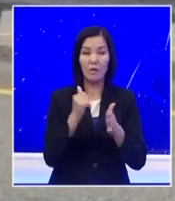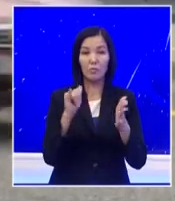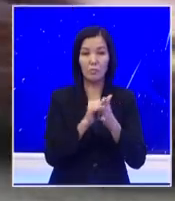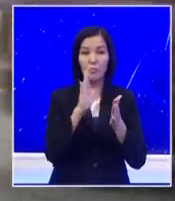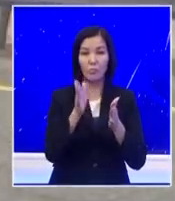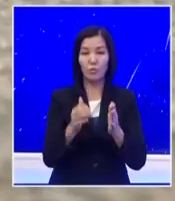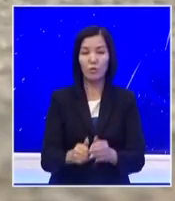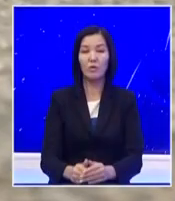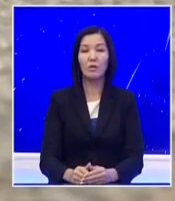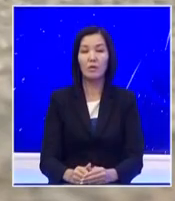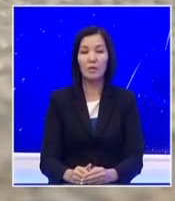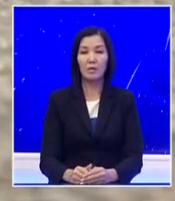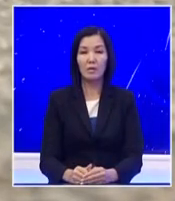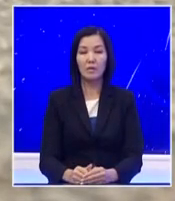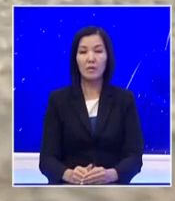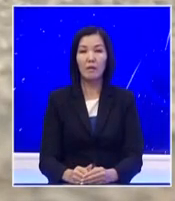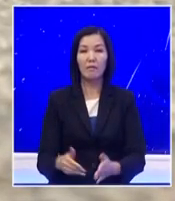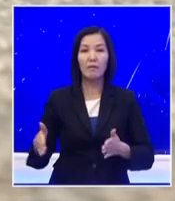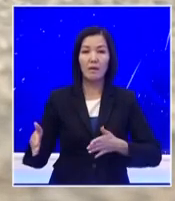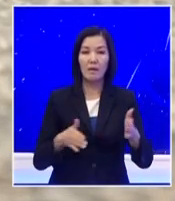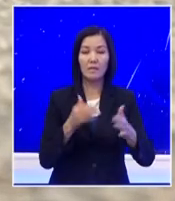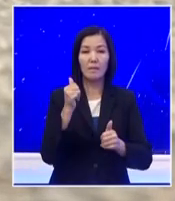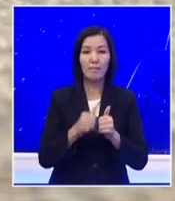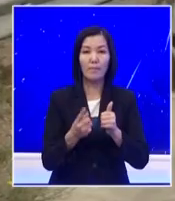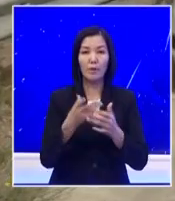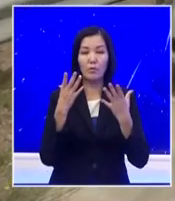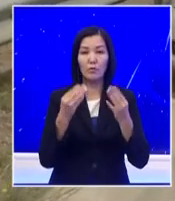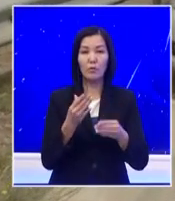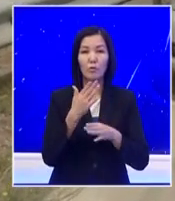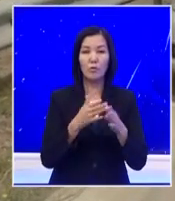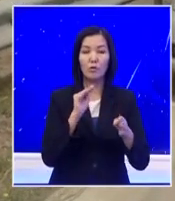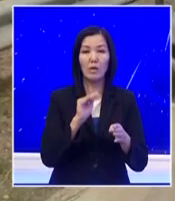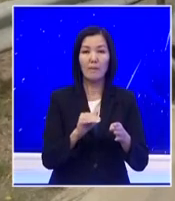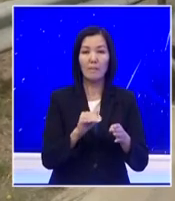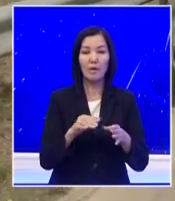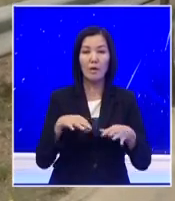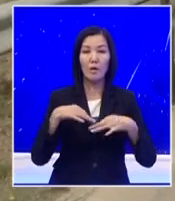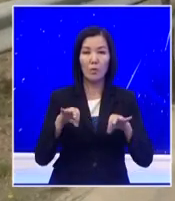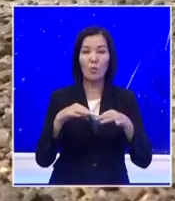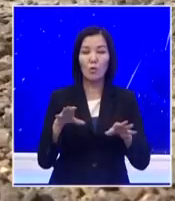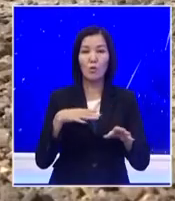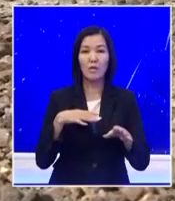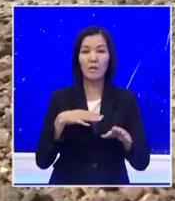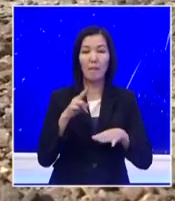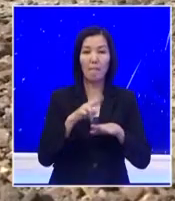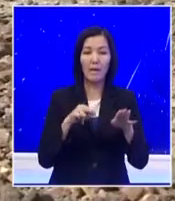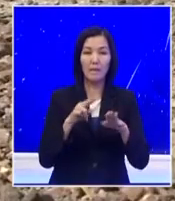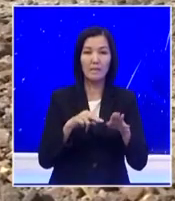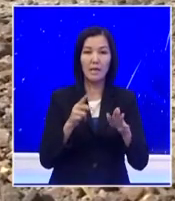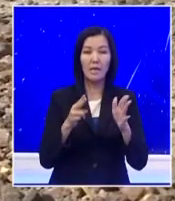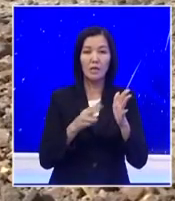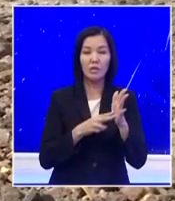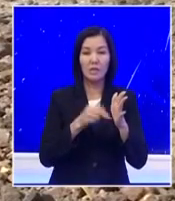қоямыз. Осы трассамен күн сайын 4,5 мыңнан астам автомобиль өтеді. Көлік полициясының мәліметінше бұл арада соңғы 7